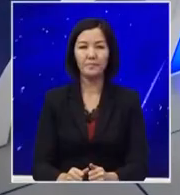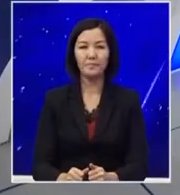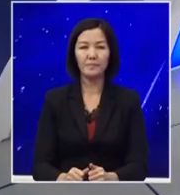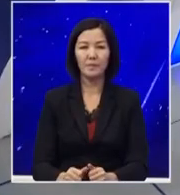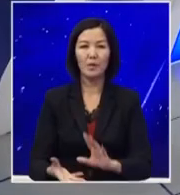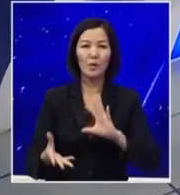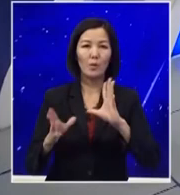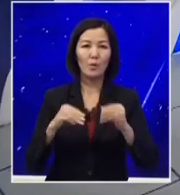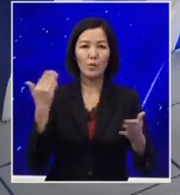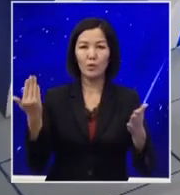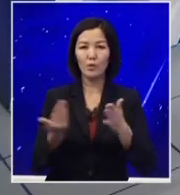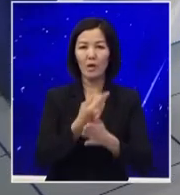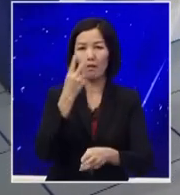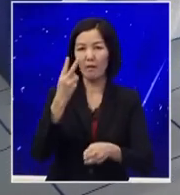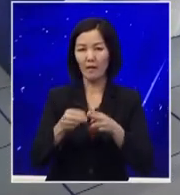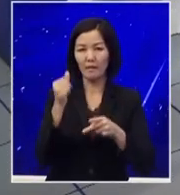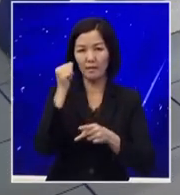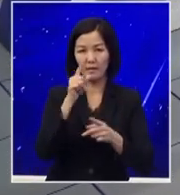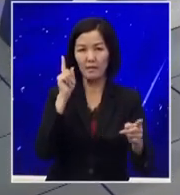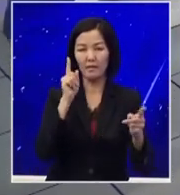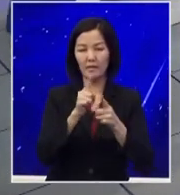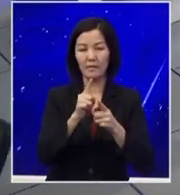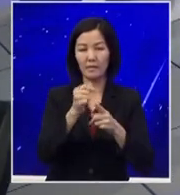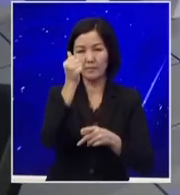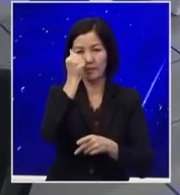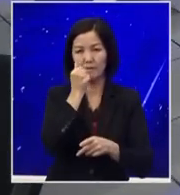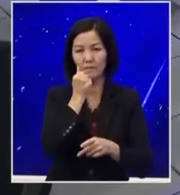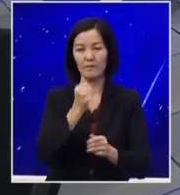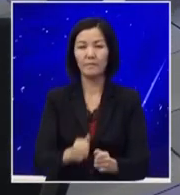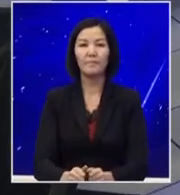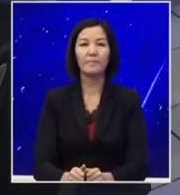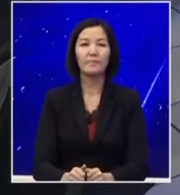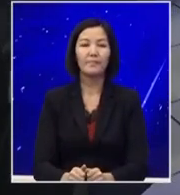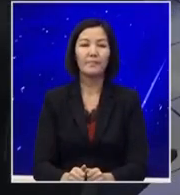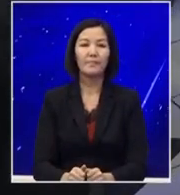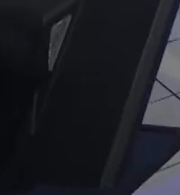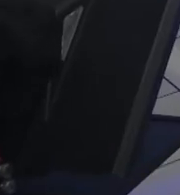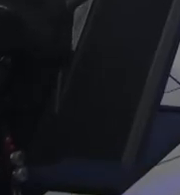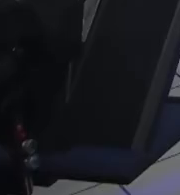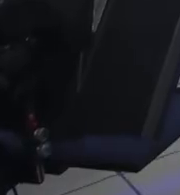Қадірменді көрермен, бүгінгі айтар ақпарат осы. Келер күні амандықта қауышайық. Сау болыңыздар.